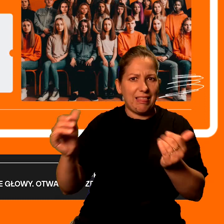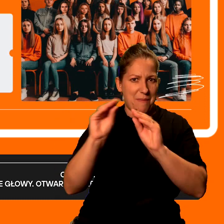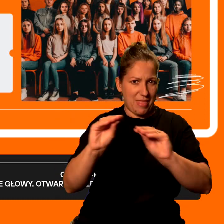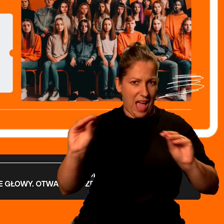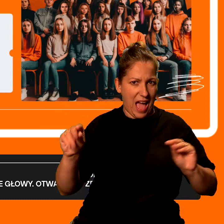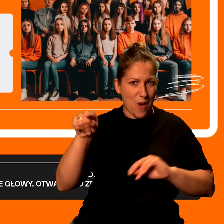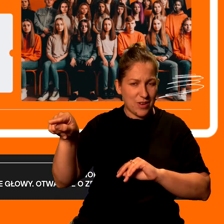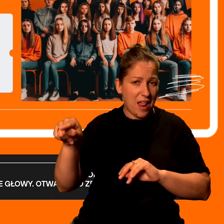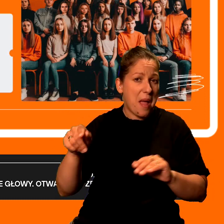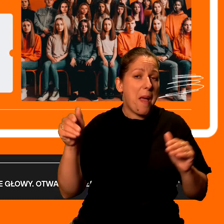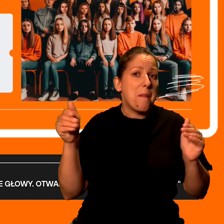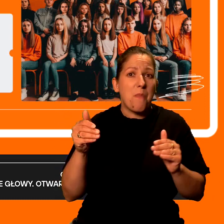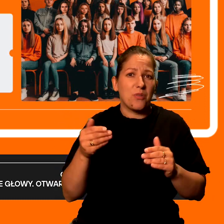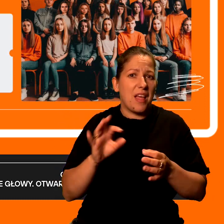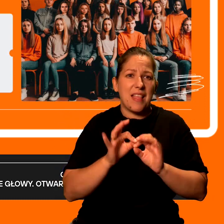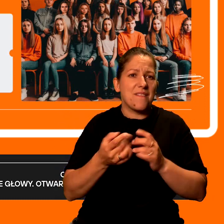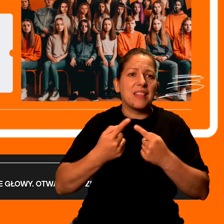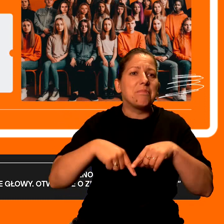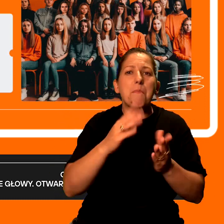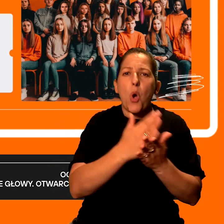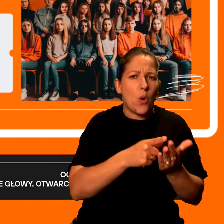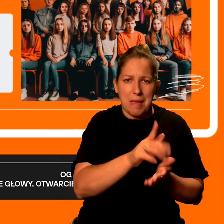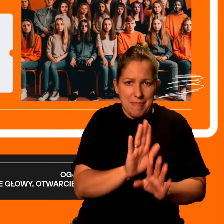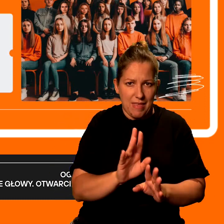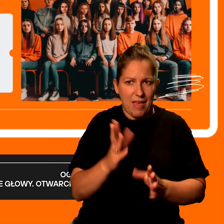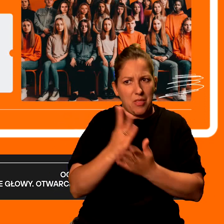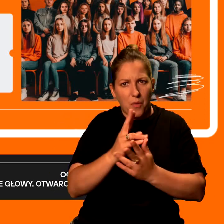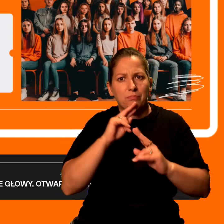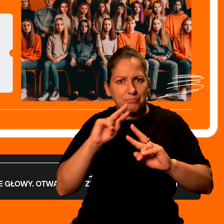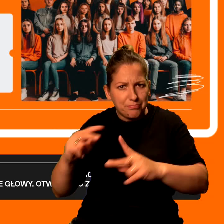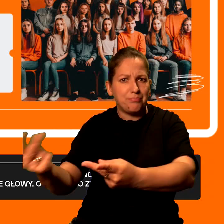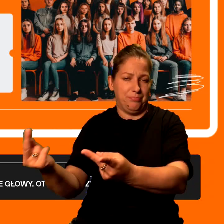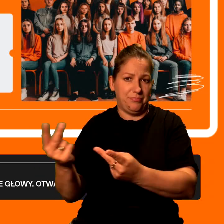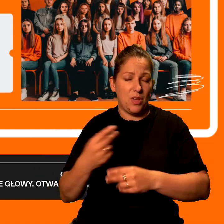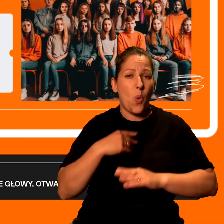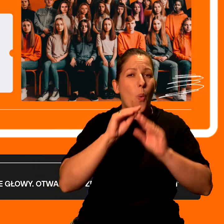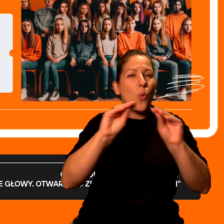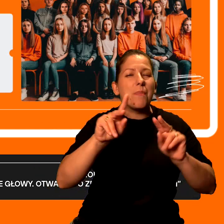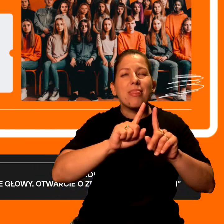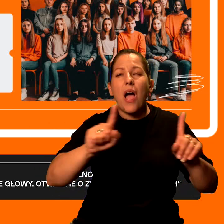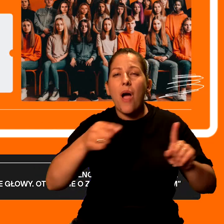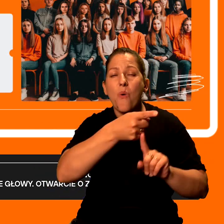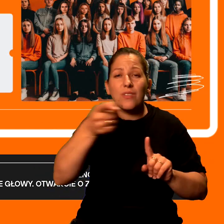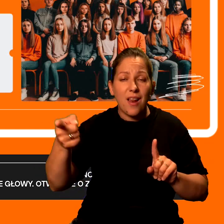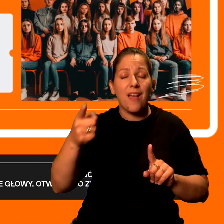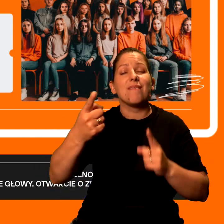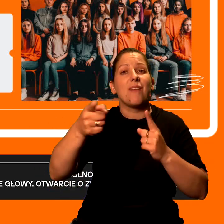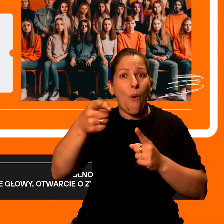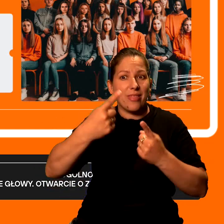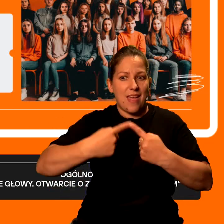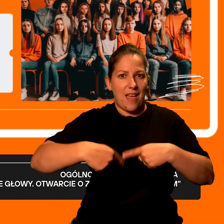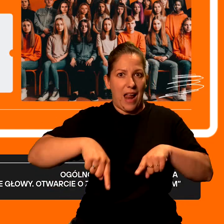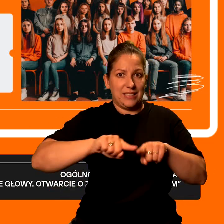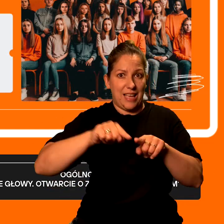nauczycielom, którzy być może nawet nie realizują tego programu. Uczymy nauczycieli i to oni są realizatorami